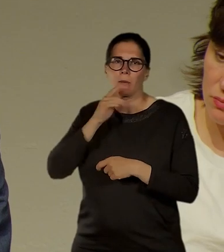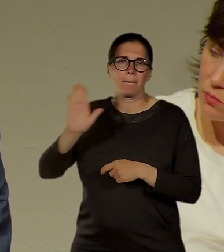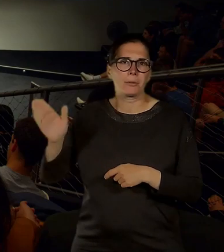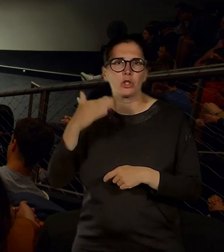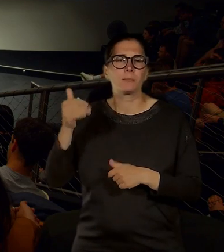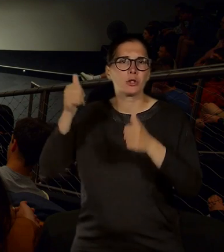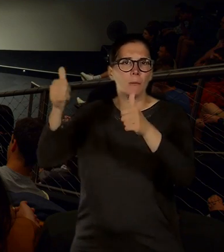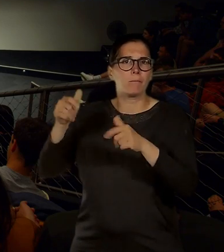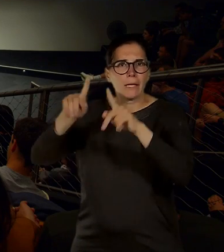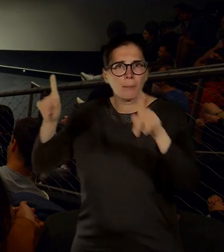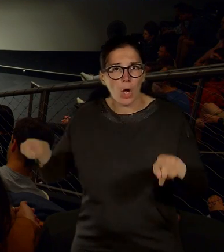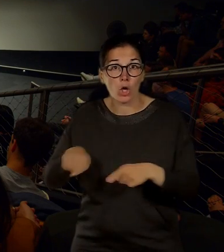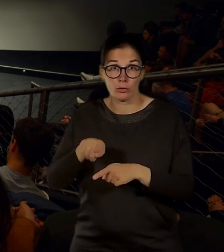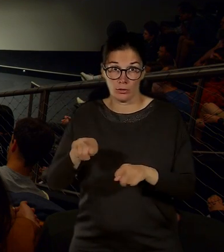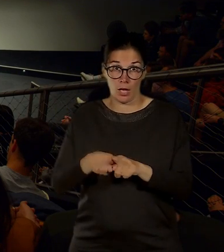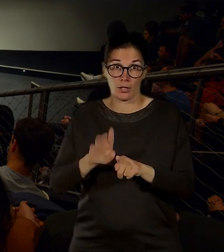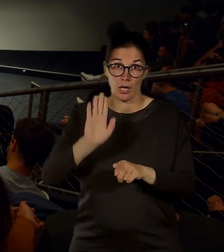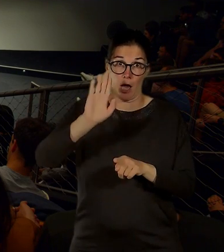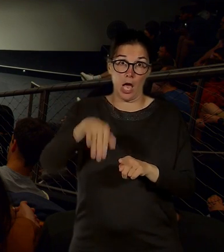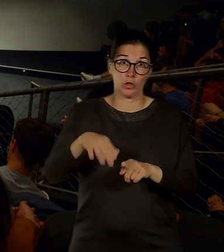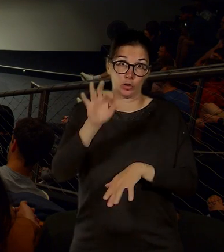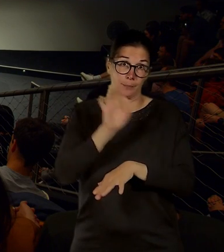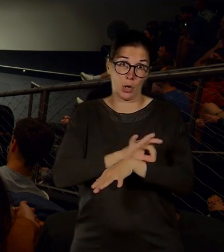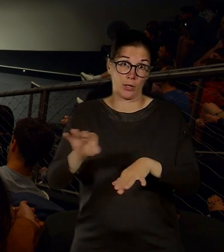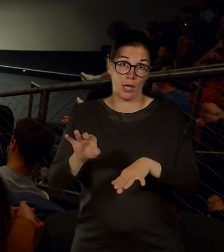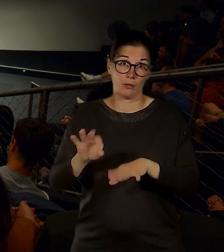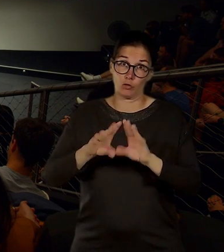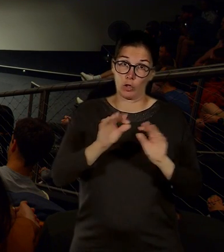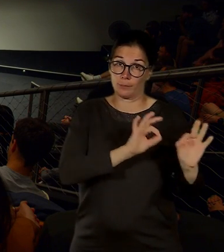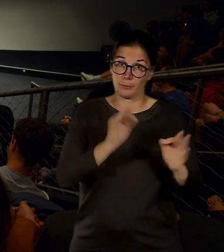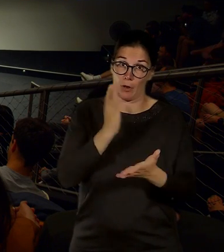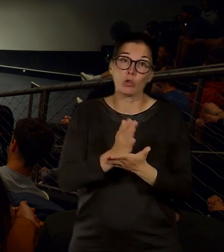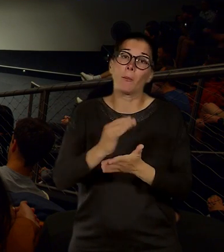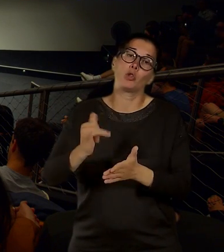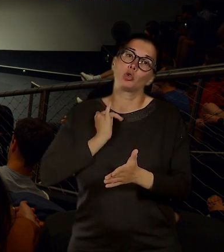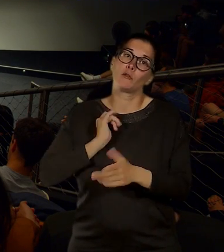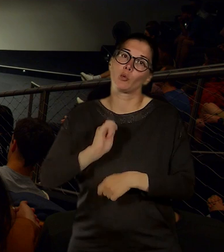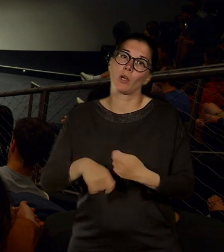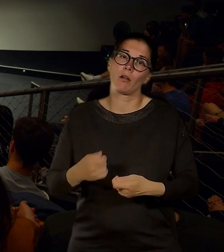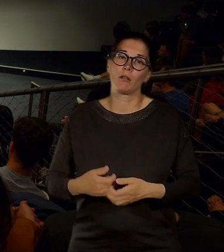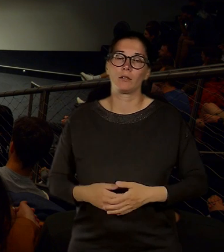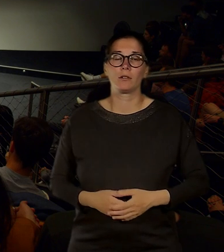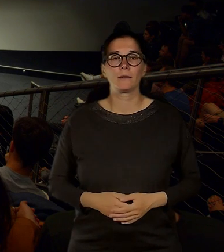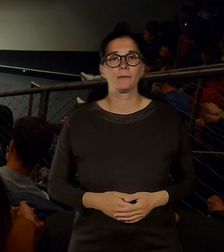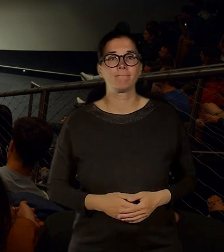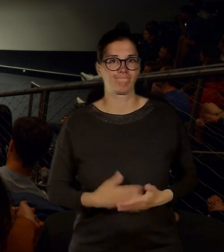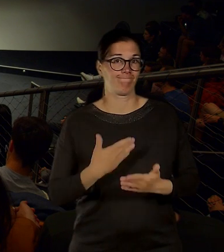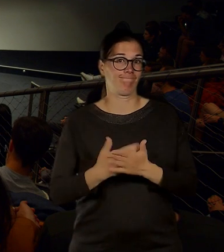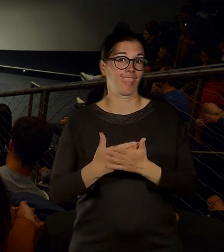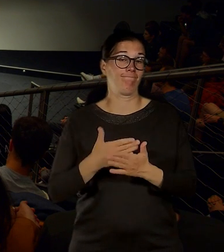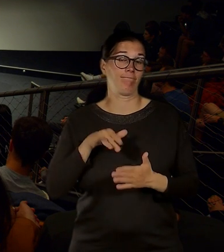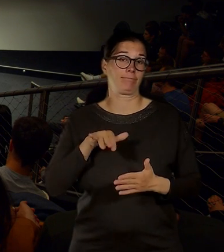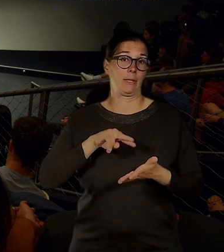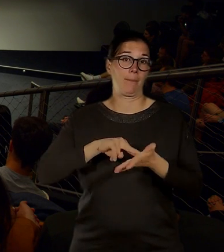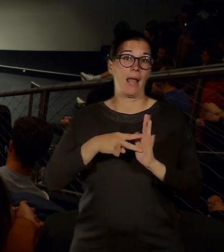To taky platí až ve chvíli, když se ten projekt celý připraví, nebo lze taky to etapizovat dopředu? Tam právě, že je naplánovaná